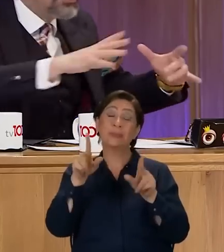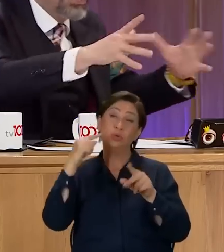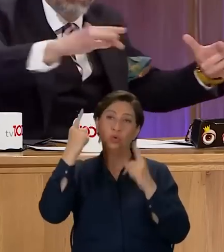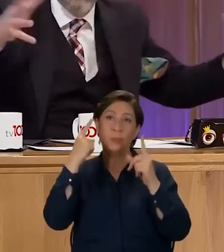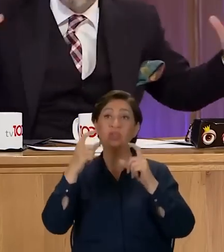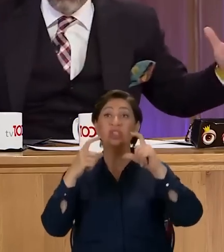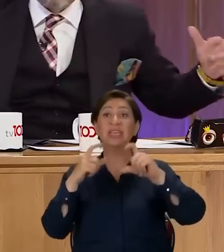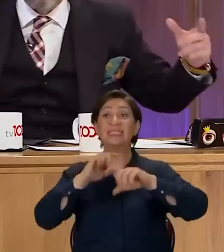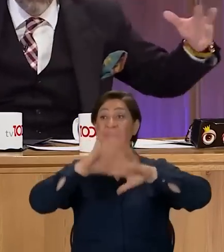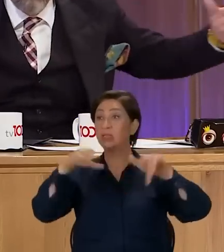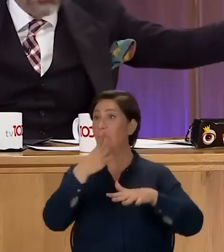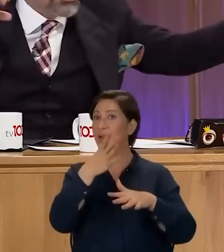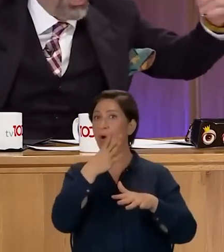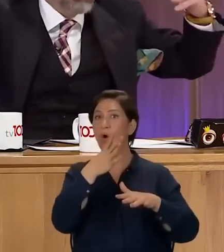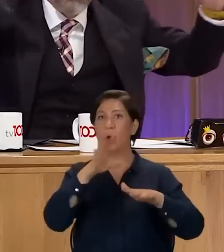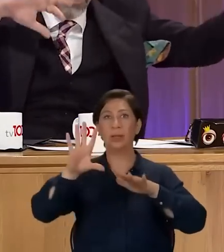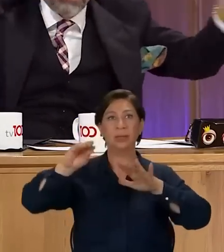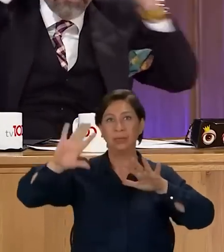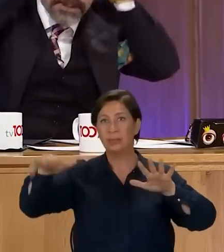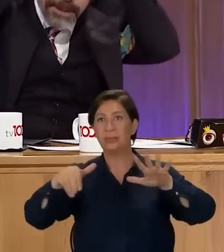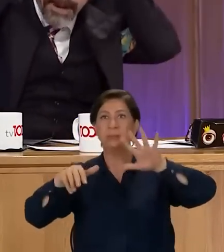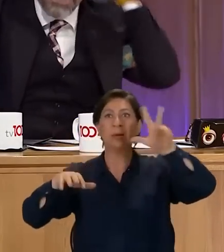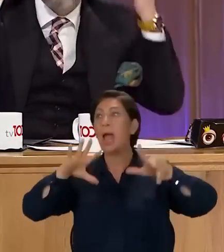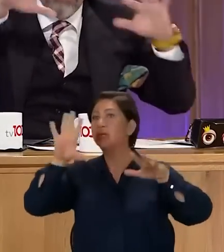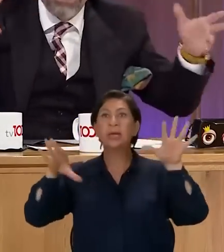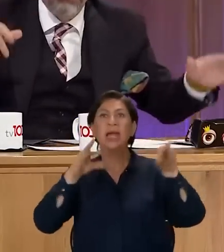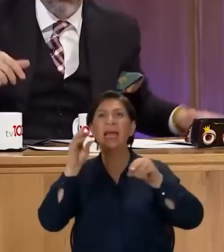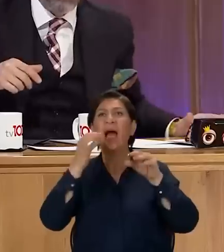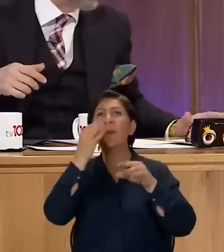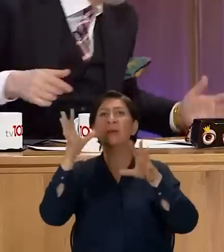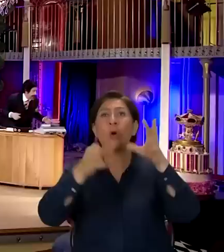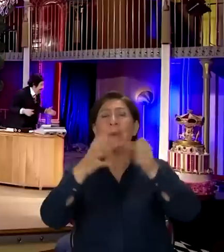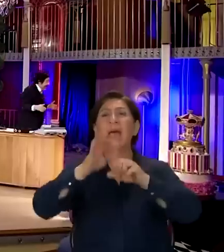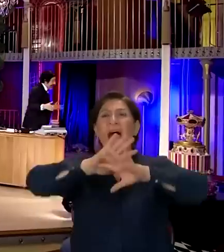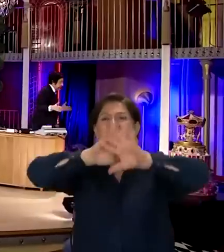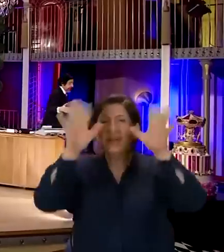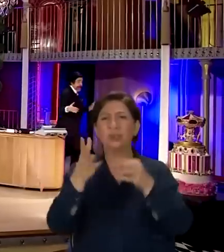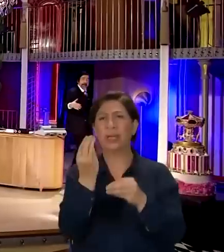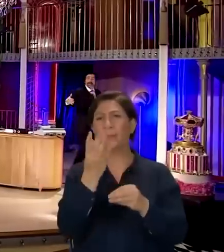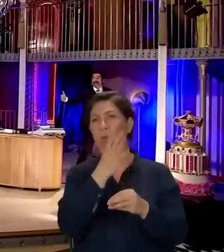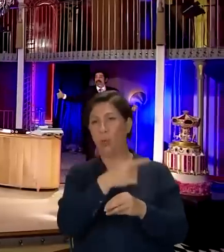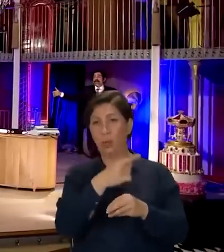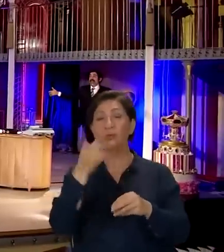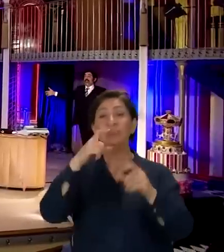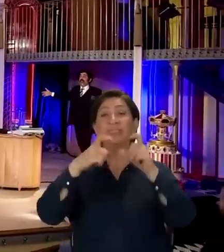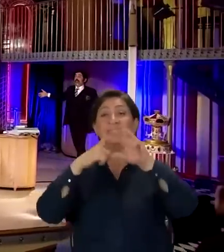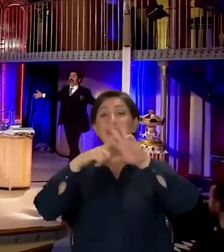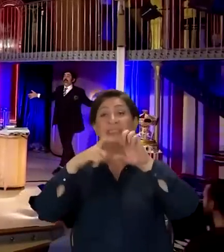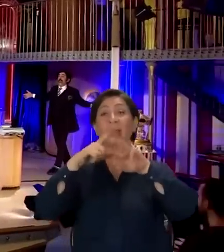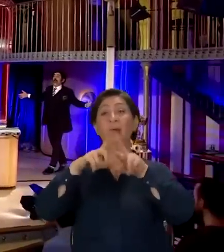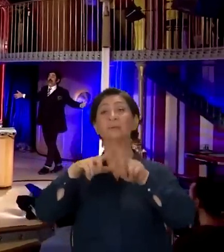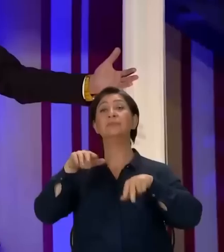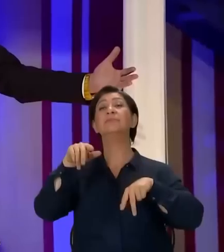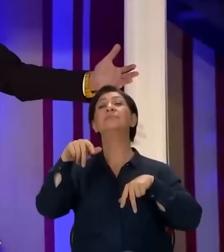düşünüyorum. Çünkü Cengiz her şeye hakim. Böyle işte altyapısı, arka yapısı, bilmem ne yapısı, haberlerin toplanması falan. Neden sonra Seren Serengil